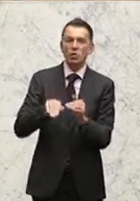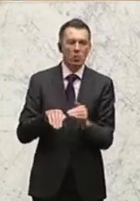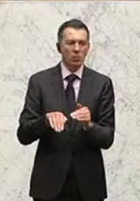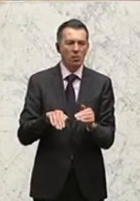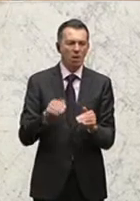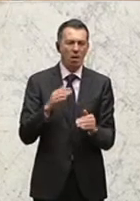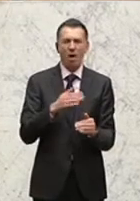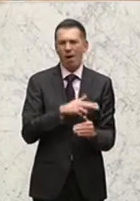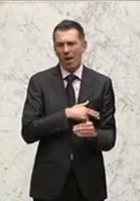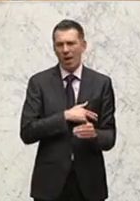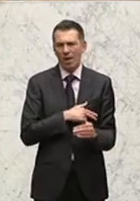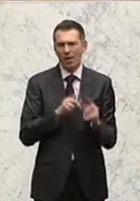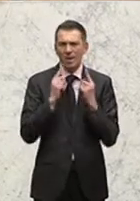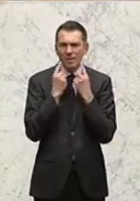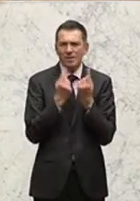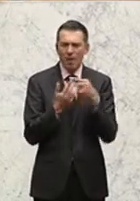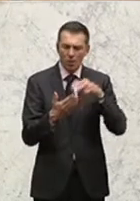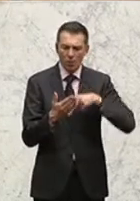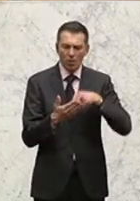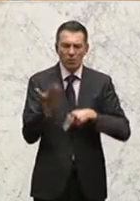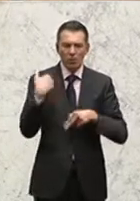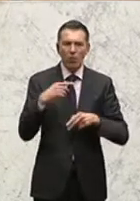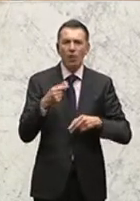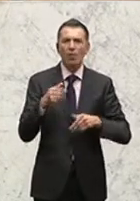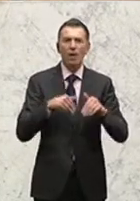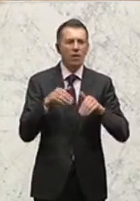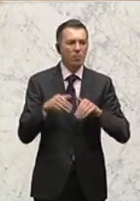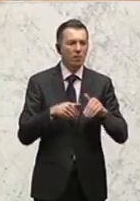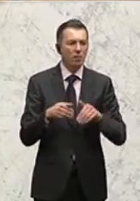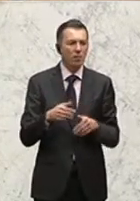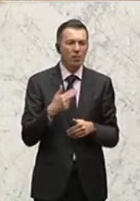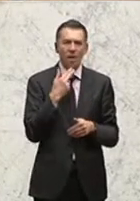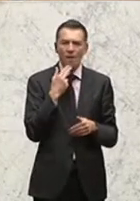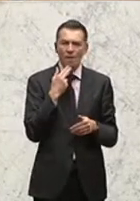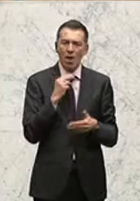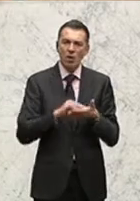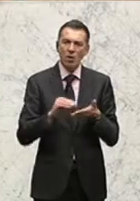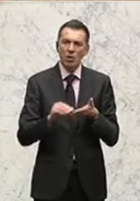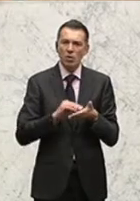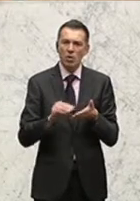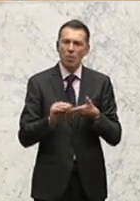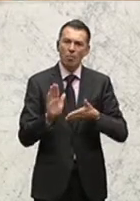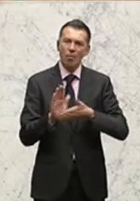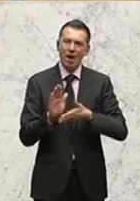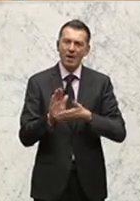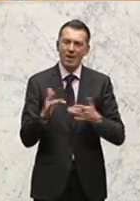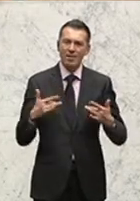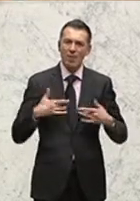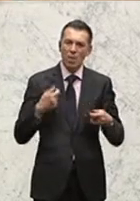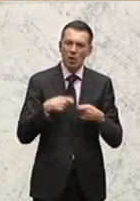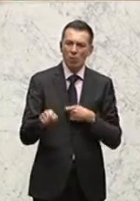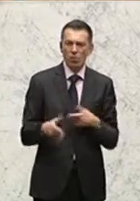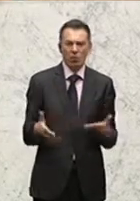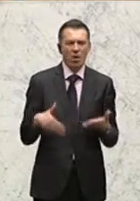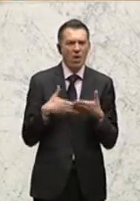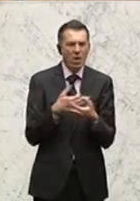in der Zeitung lese, wer dem ehemaligen Finanzminister Grasser einen Attest auf eine Lungenentzündung ausgestellt hat, also ehrlich, das tut zur Sache nichts und